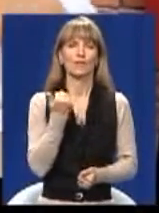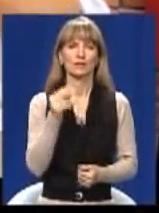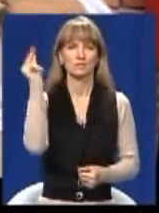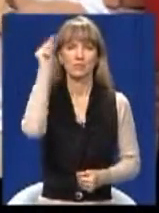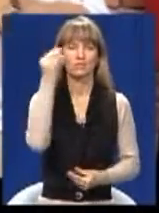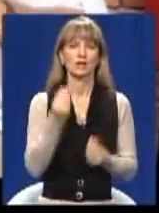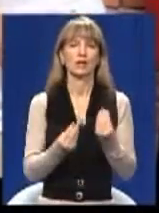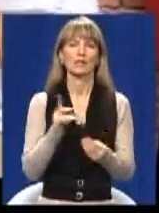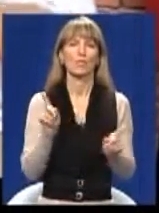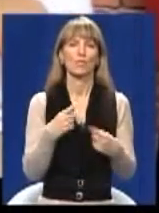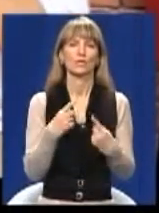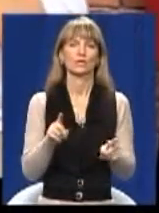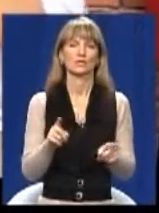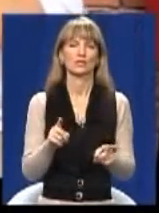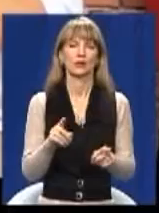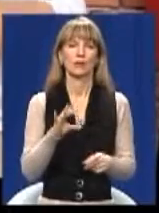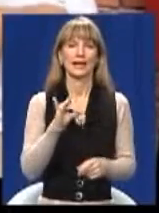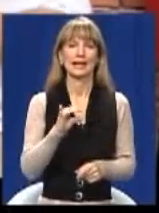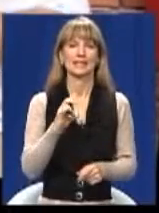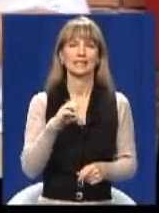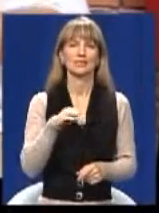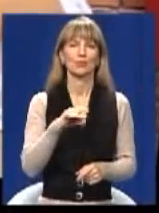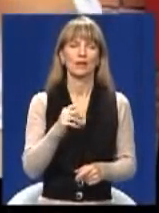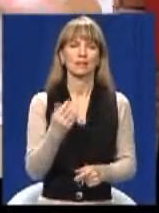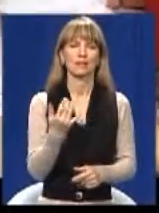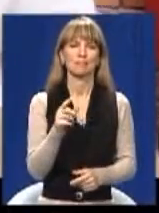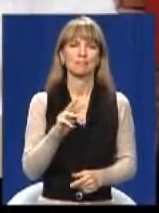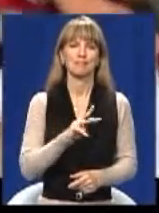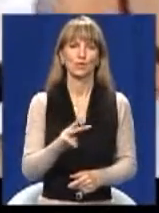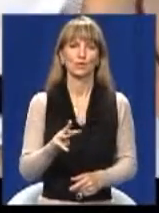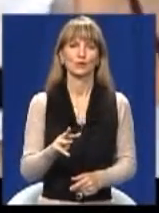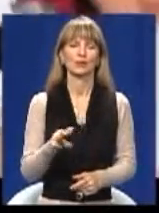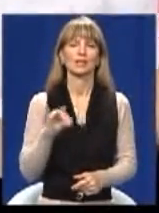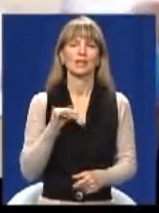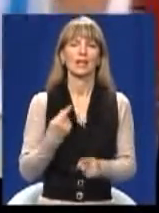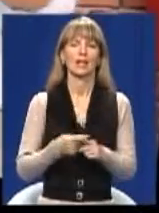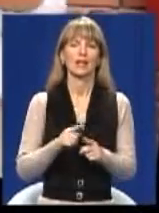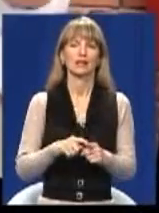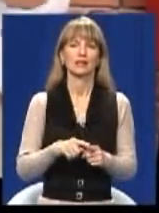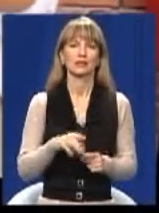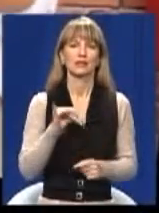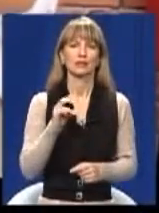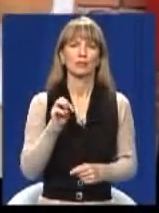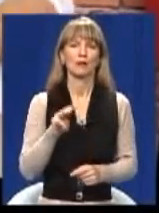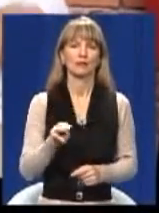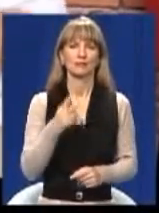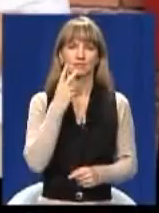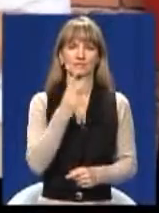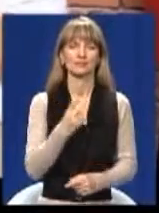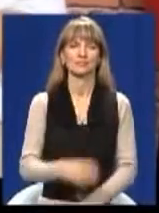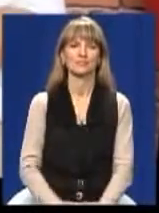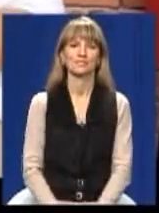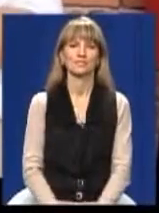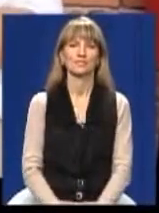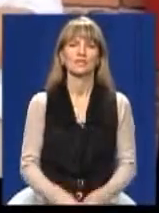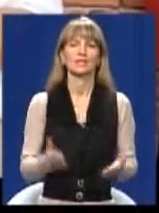навчити грати на музичному інструменті буквально за кілька хвилин. І цей інструмент, ось він.